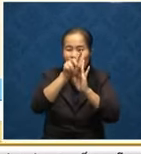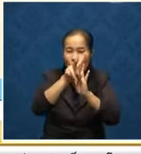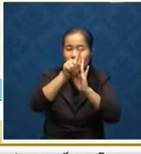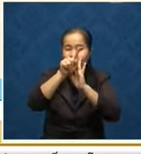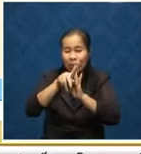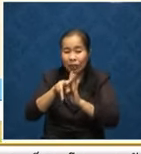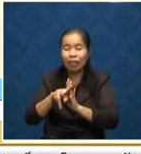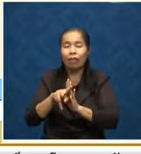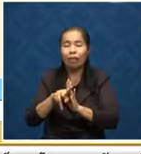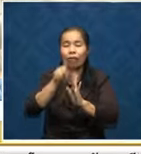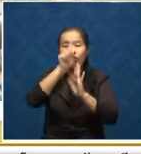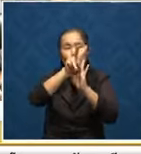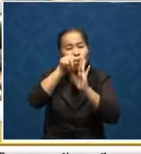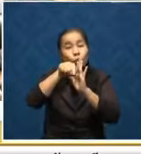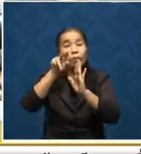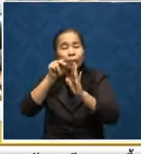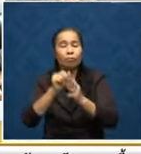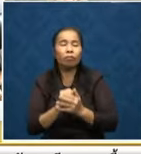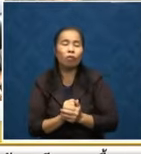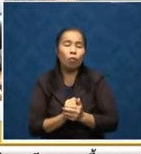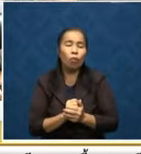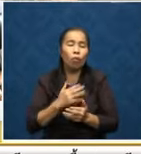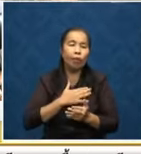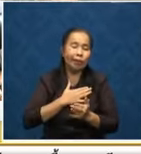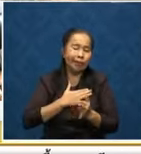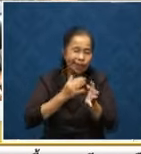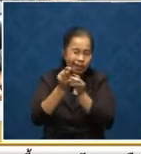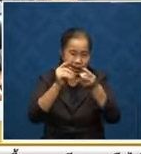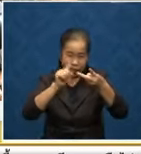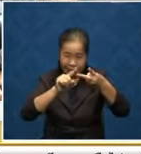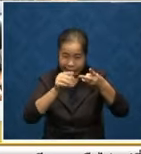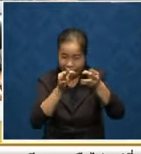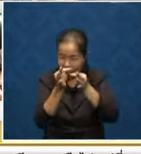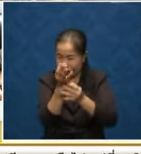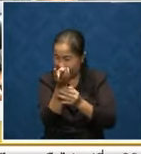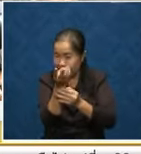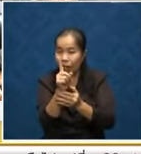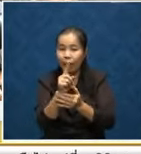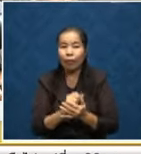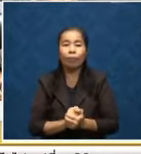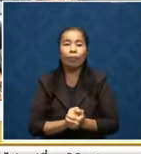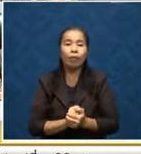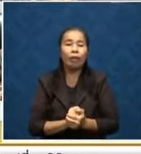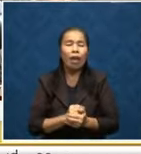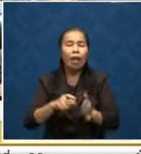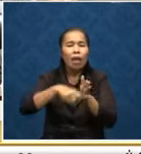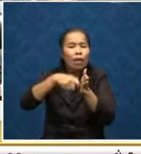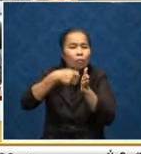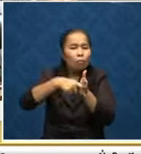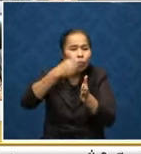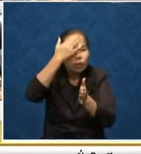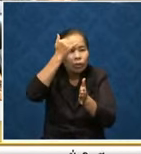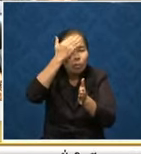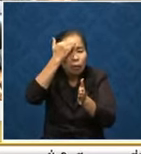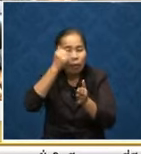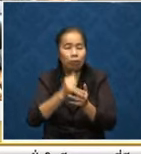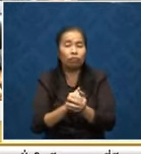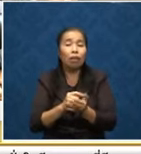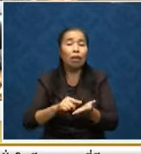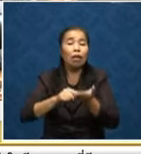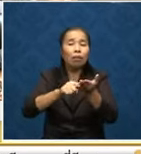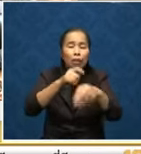นะครับซึ่งจริงๆต้องเรียนท่านประธานแล้วก็ขอชี้แจงนิดเดียวนะครับในส่วนประเด็นนี้ว่าสาเหตุที่มีการเสนอในลักษณะ